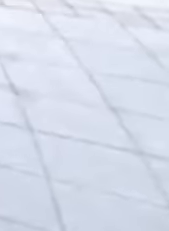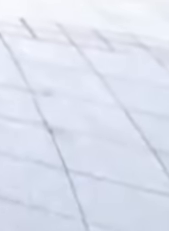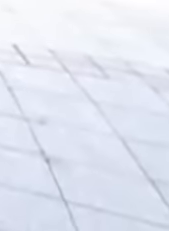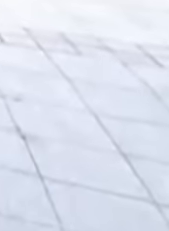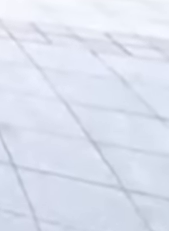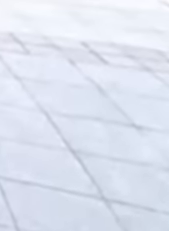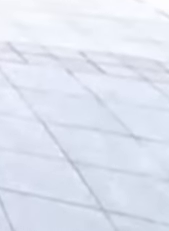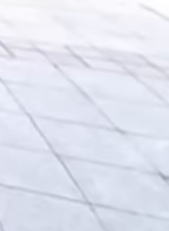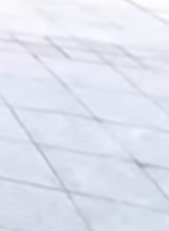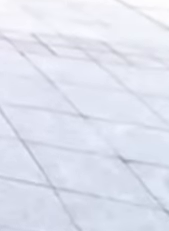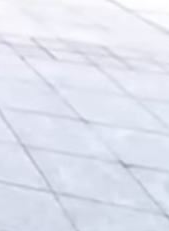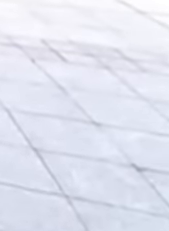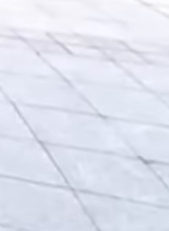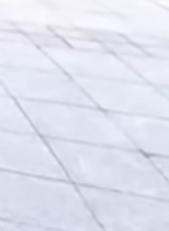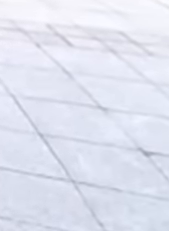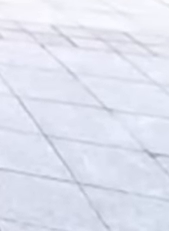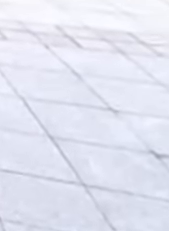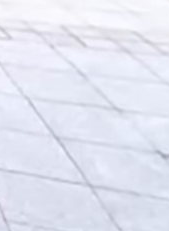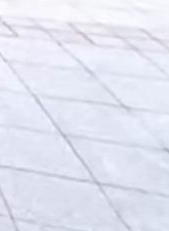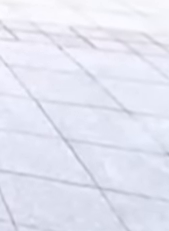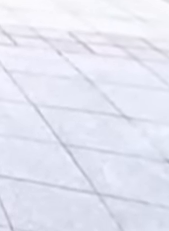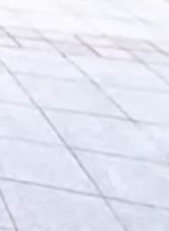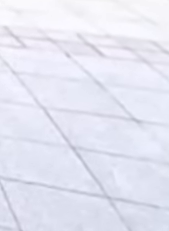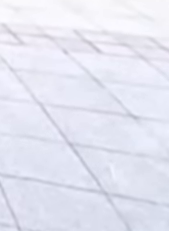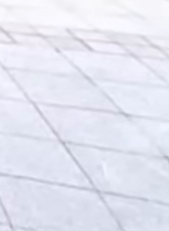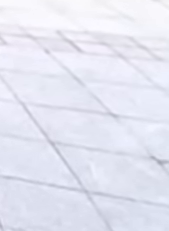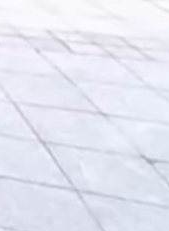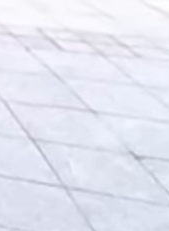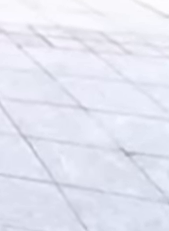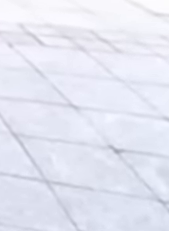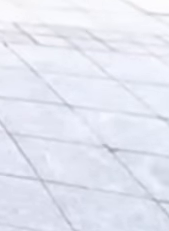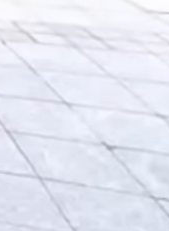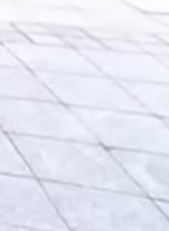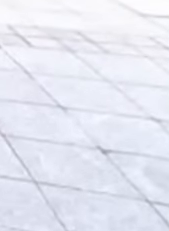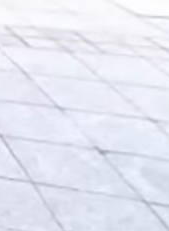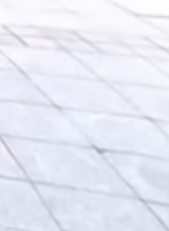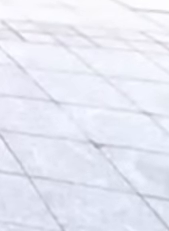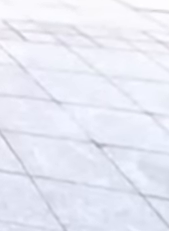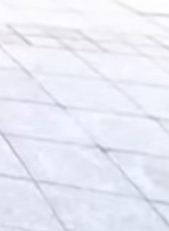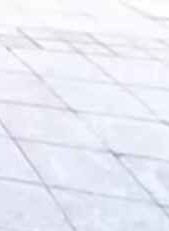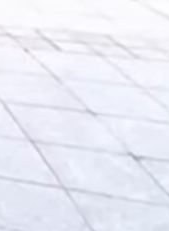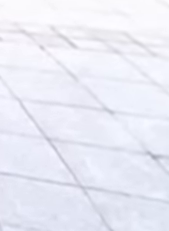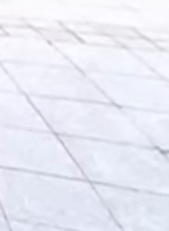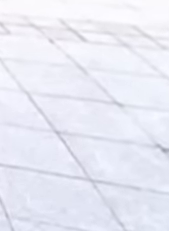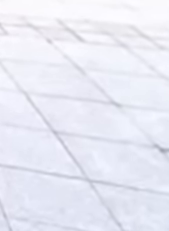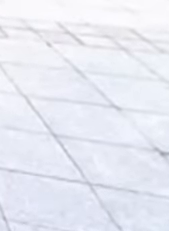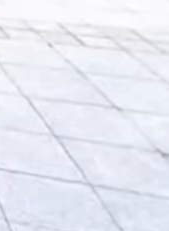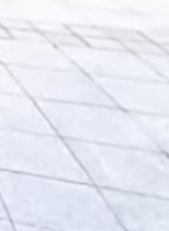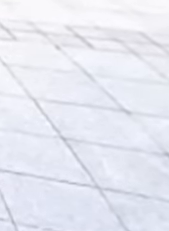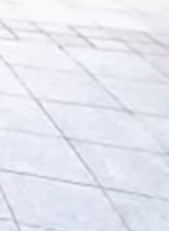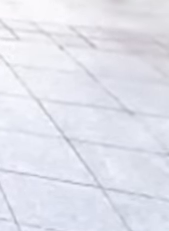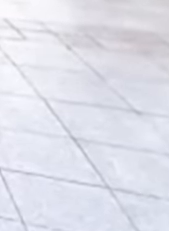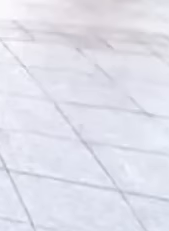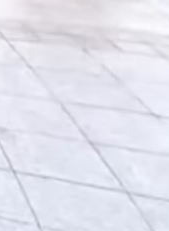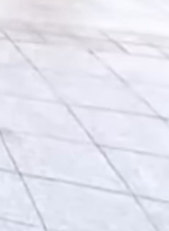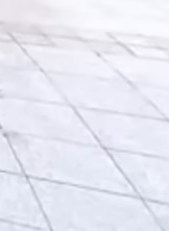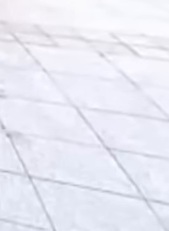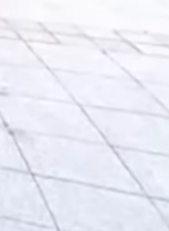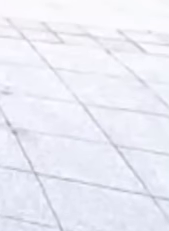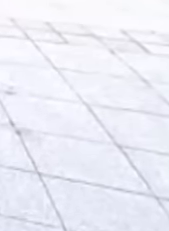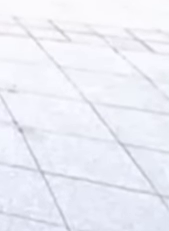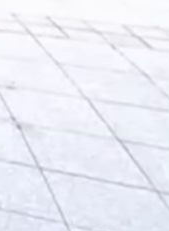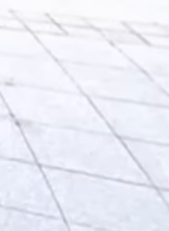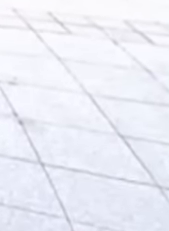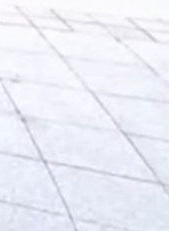김진의 돌직구쇼에 오신 여러분 반갑습니다. 김진입니다. 전 오늘도 저희 돌직구쇼 오픈 스튜디오 앞에 나왔습니다. 한동훈 비대위원장과 이재명